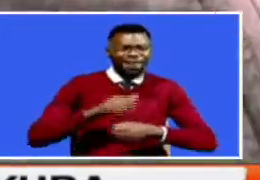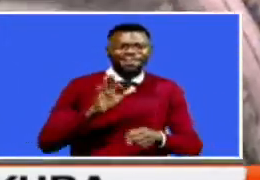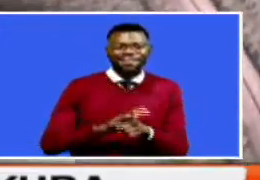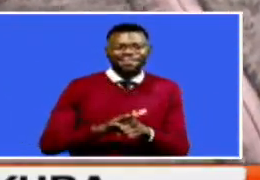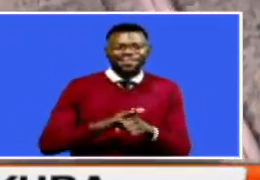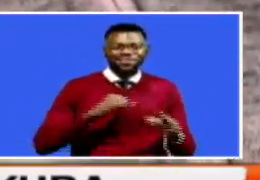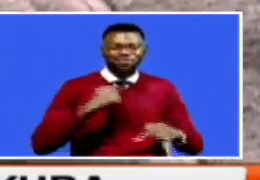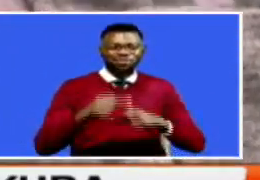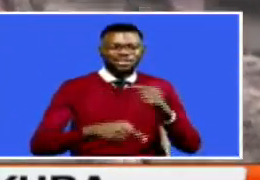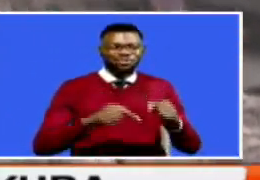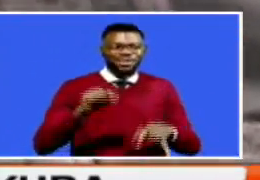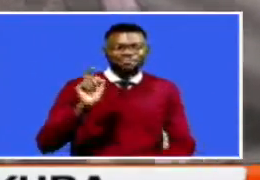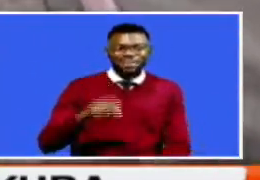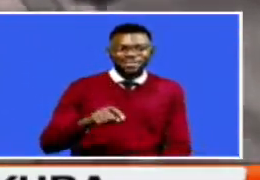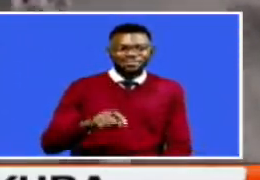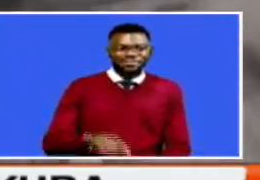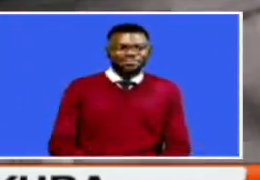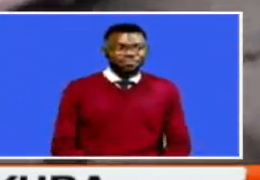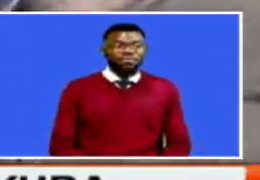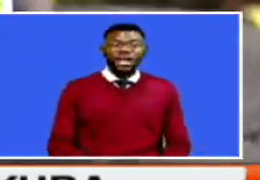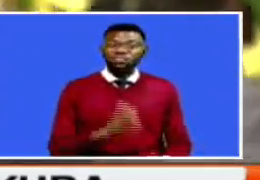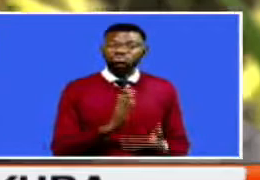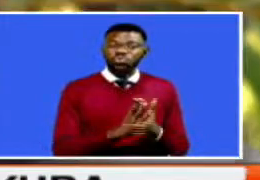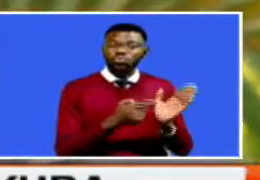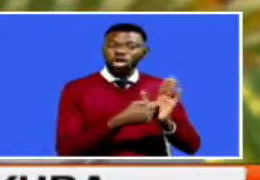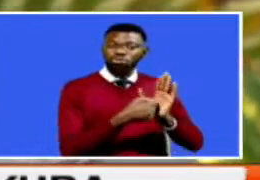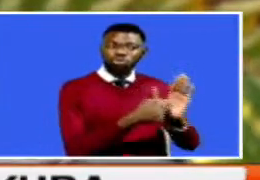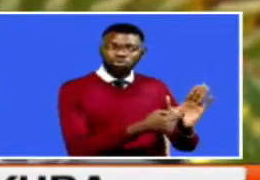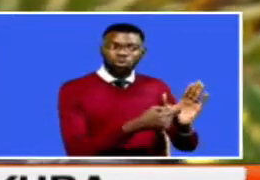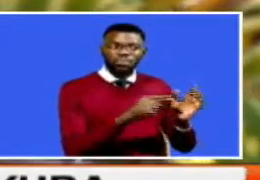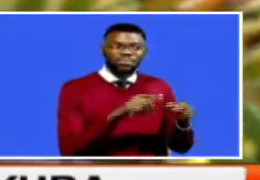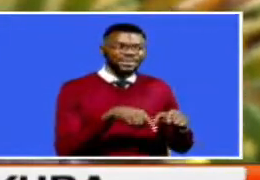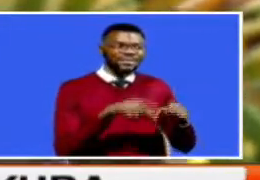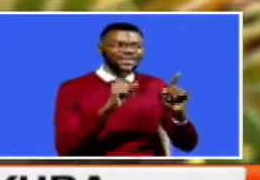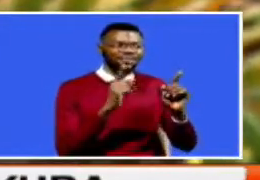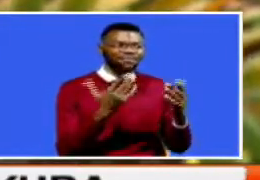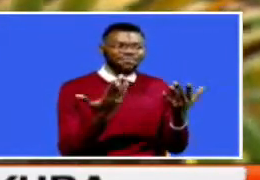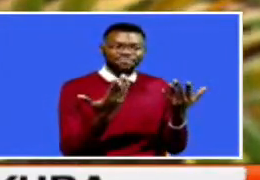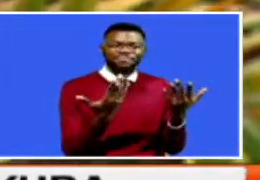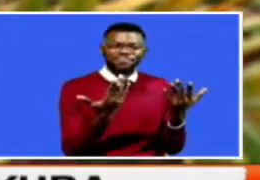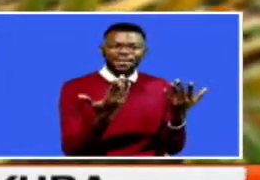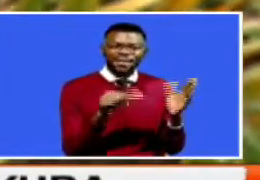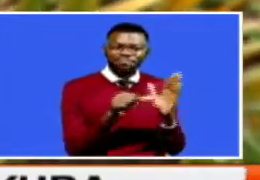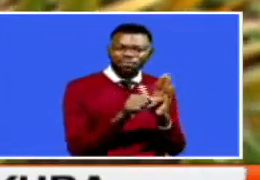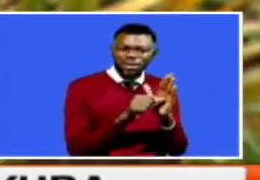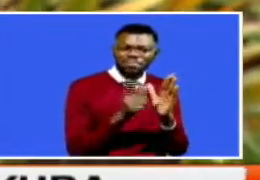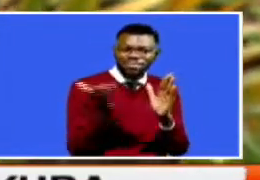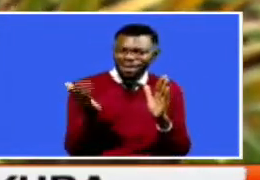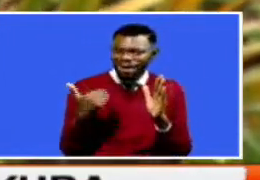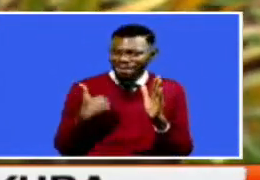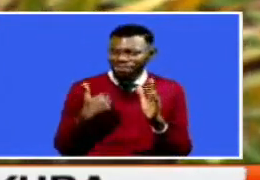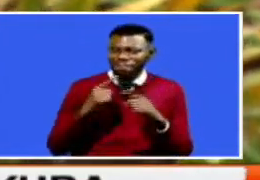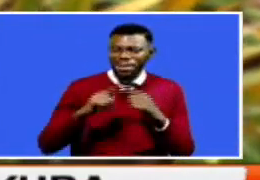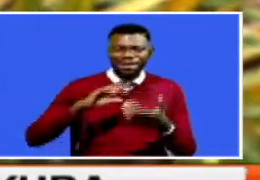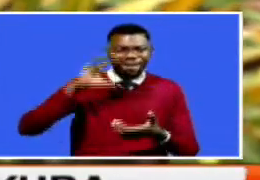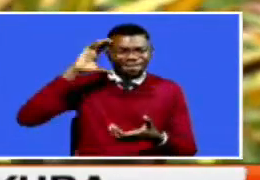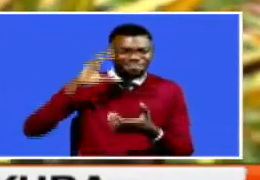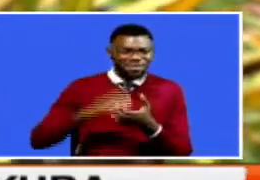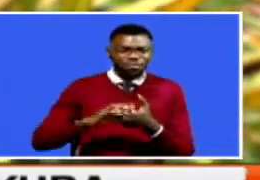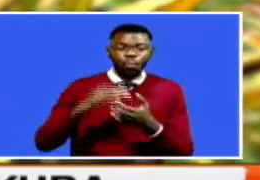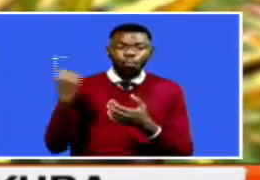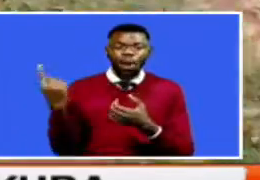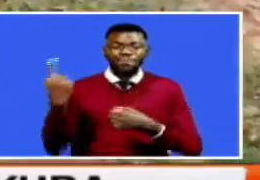kupambana. Ahmed ni dhahirisho tosha la waridi lililoota katikati ya miba, na naamini kuwa ipo siku